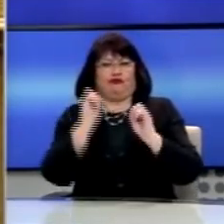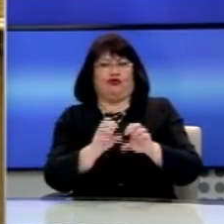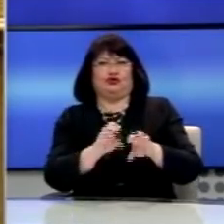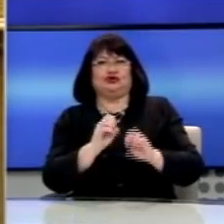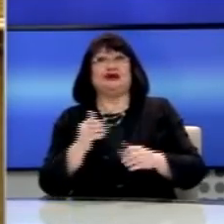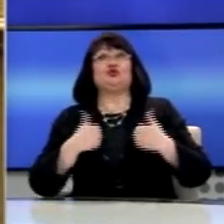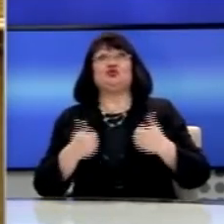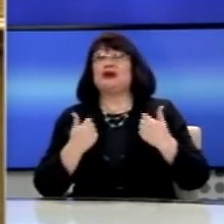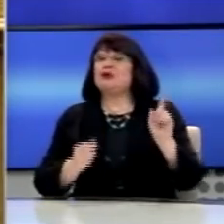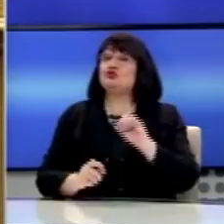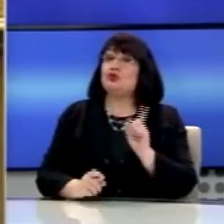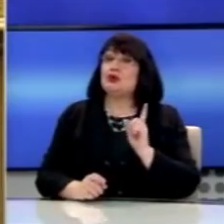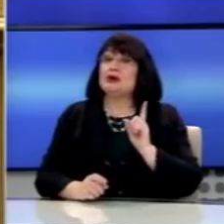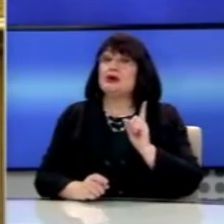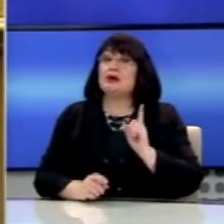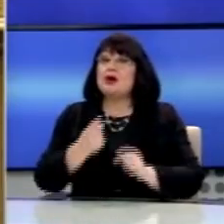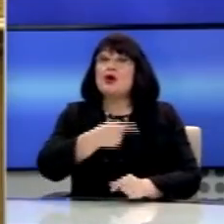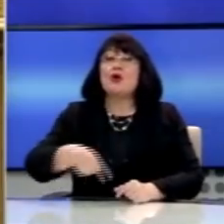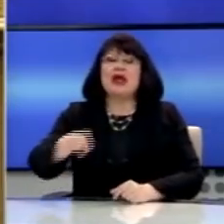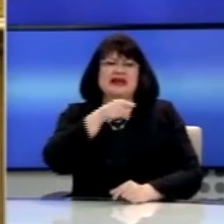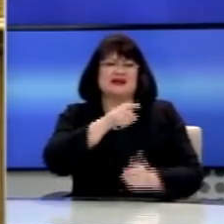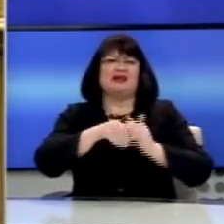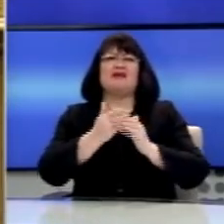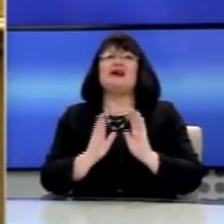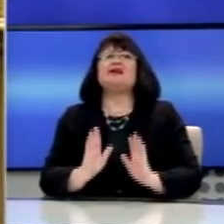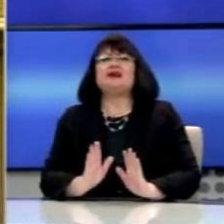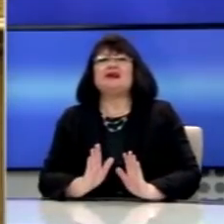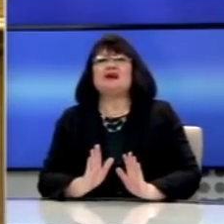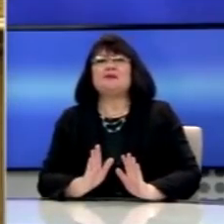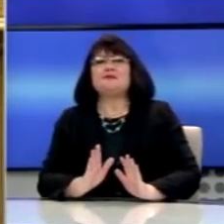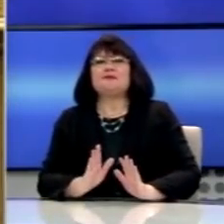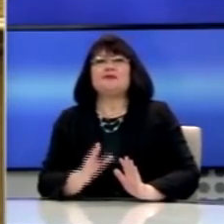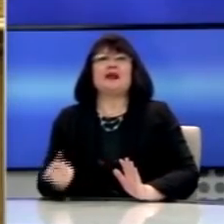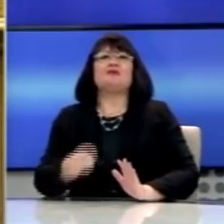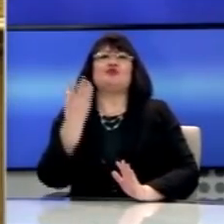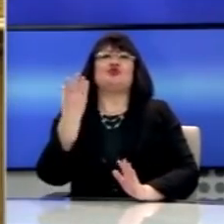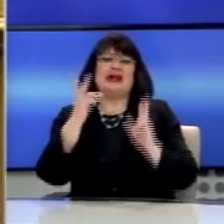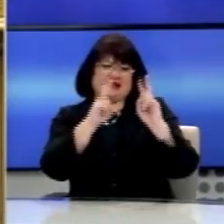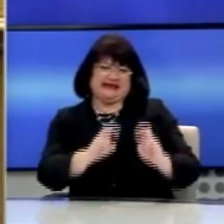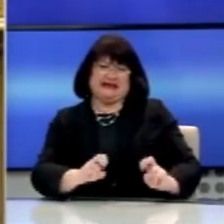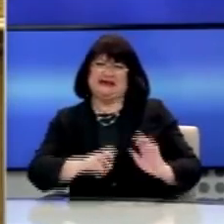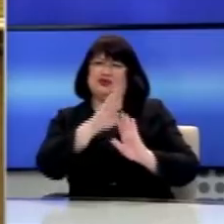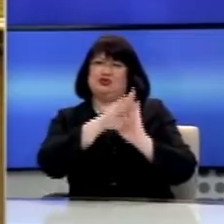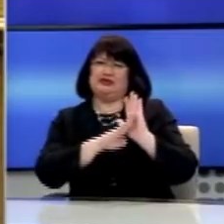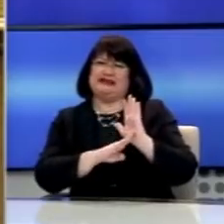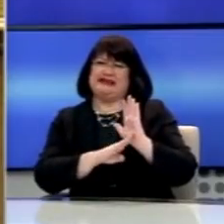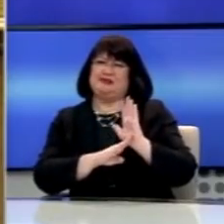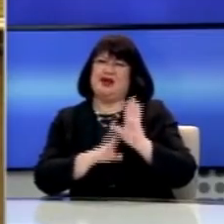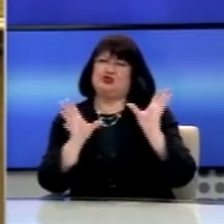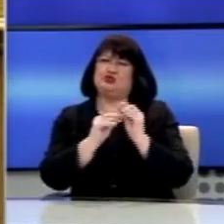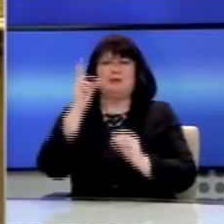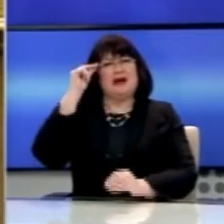στα νέα παιδιά. Όλη σας η πρεμούρα ήταν να φέρετε καινούριο εξεταστικό σύστημα για τα πανεπιστήμια και